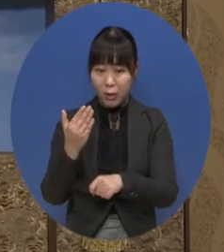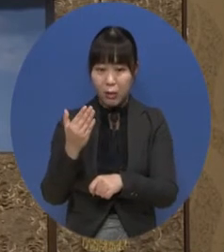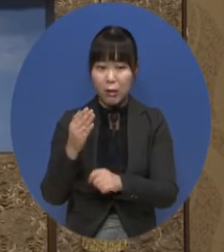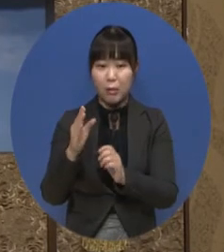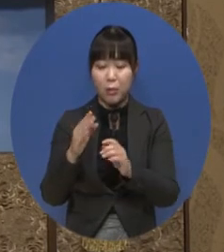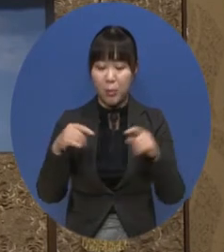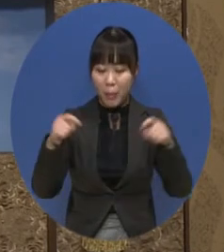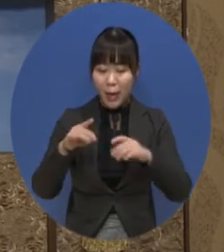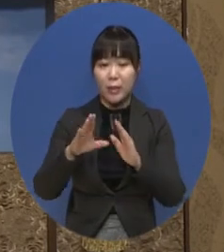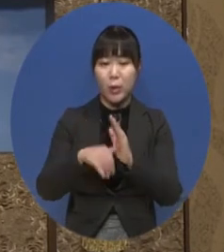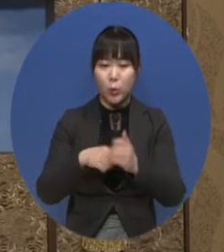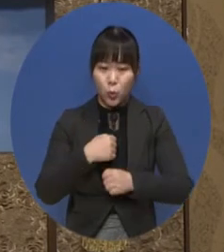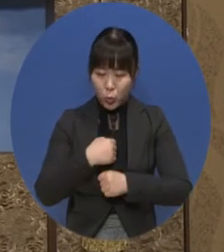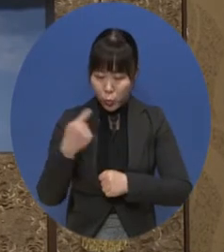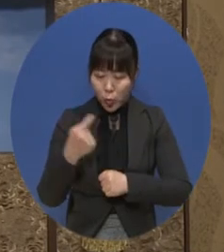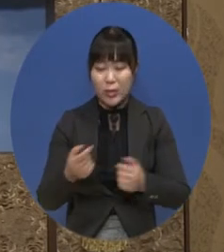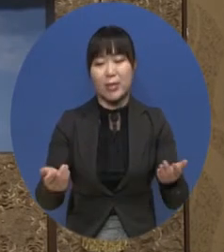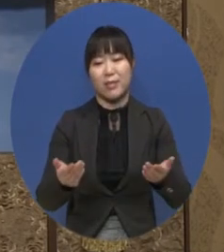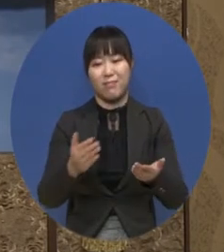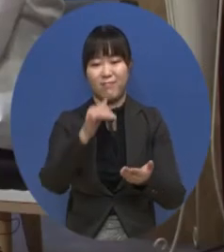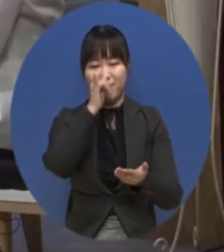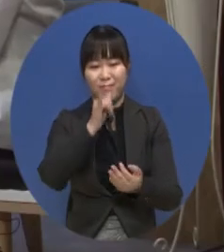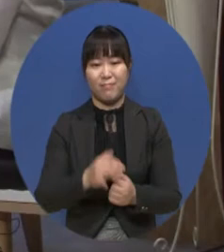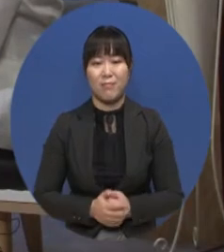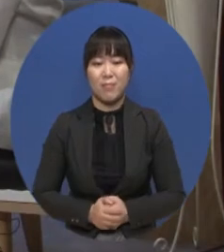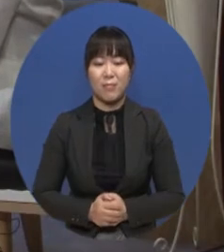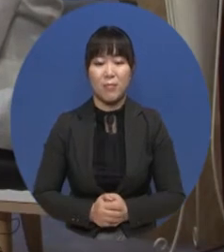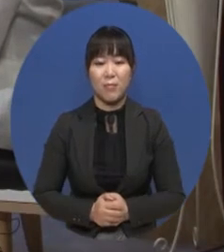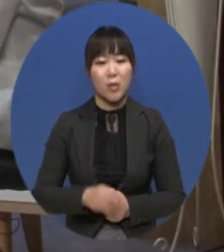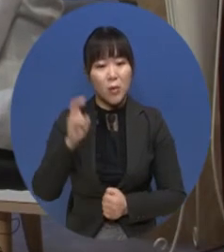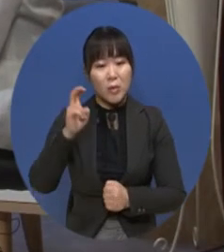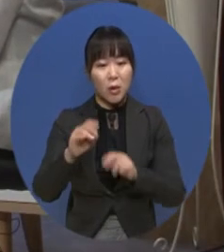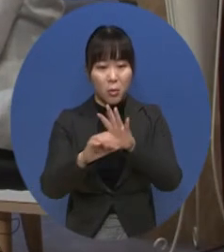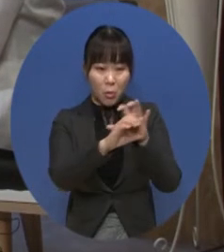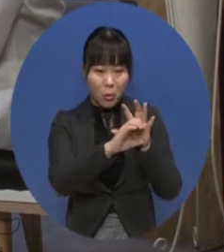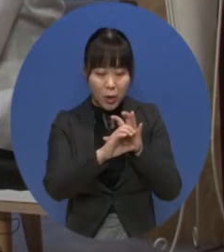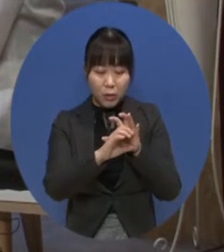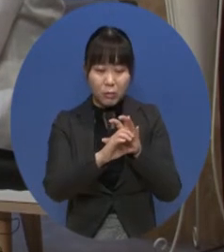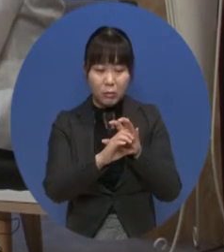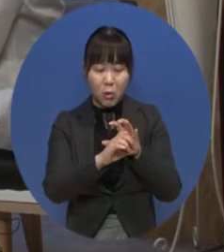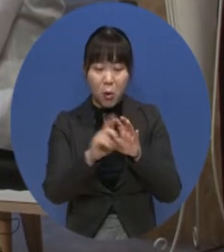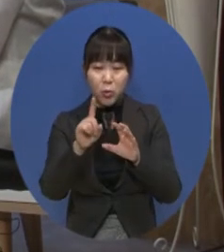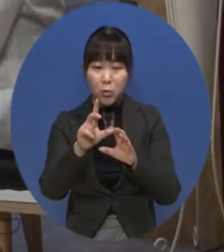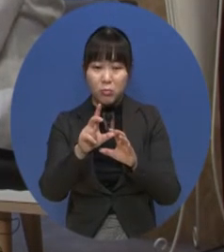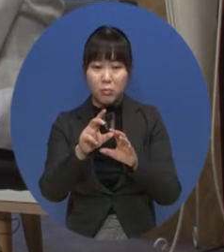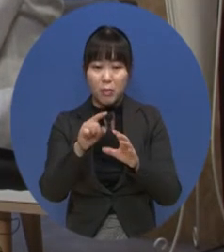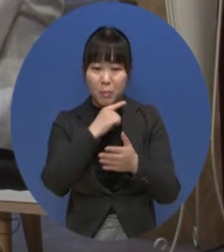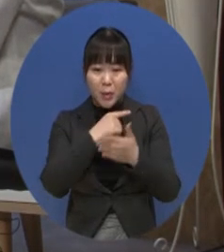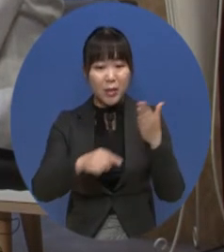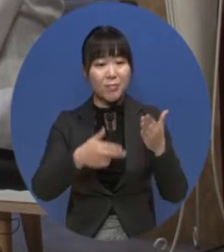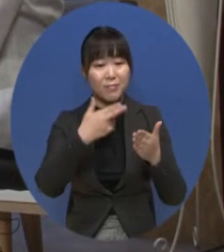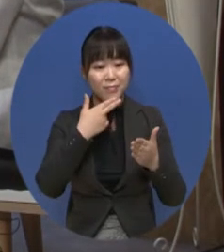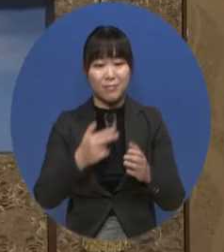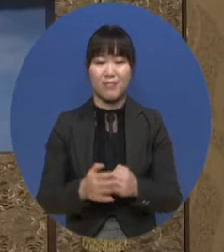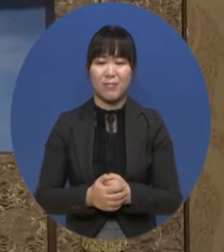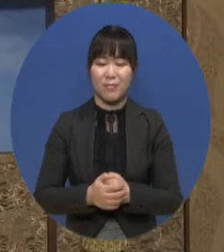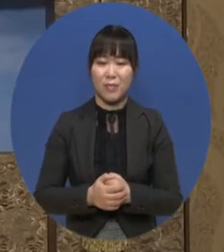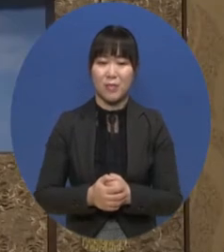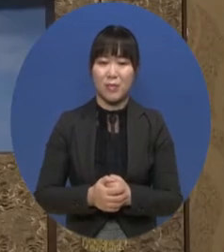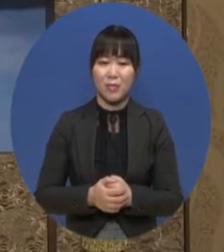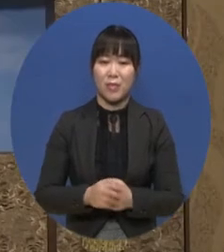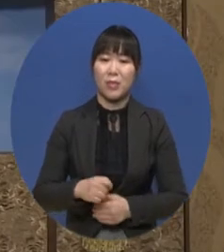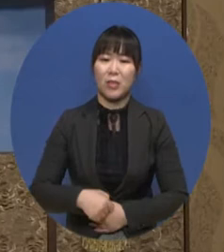이렇게 조심조심 출근해서 일을 네. 하기도 하고 있습니다. 근데 혹시 코로나19로 인해서 좀 타격은 없으셨어요?